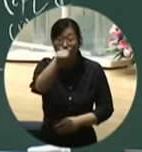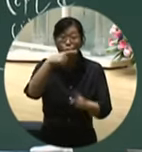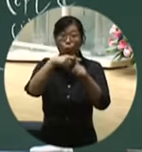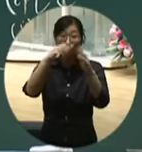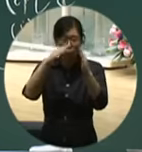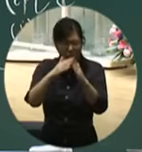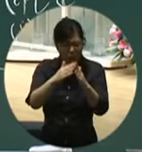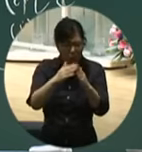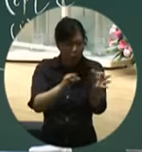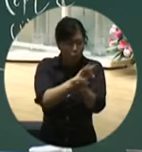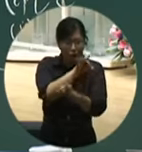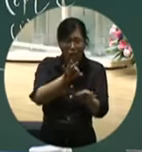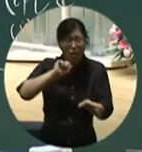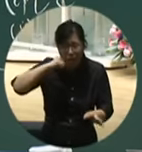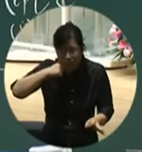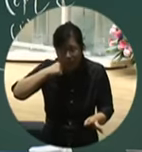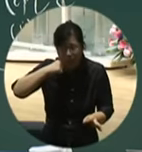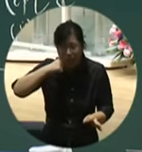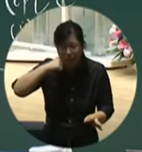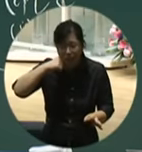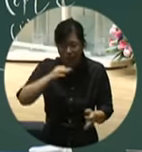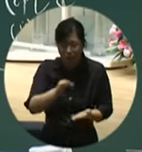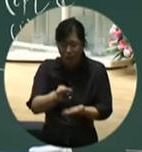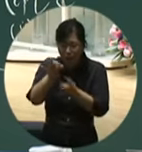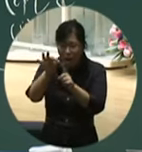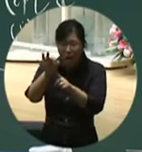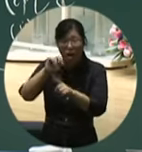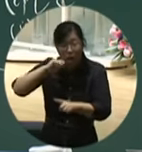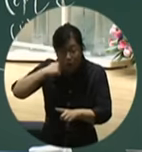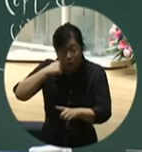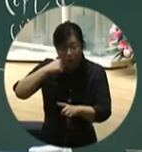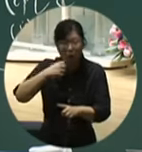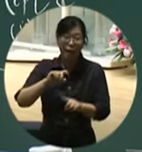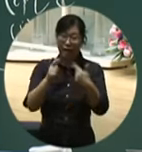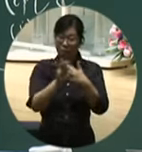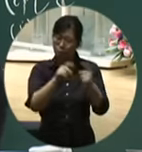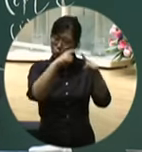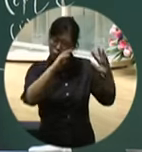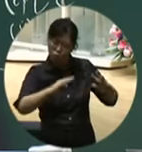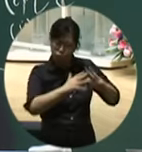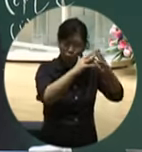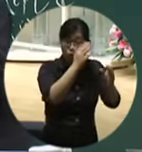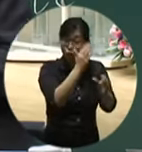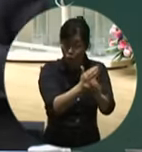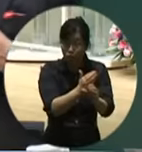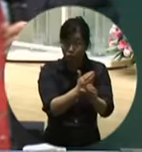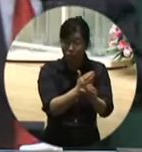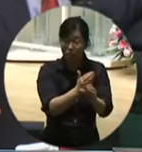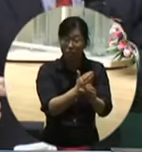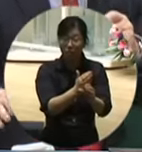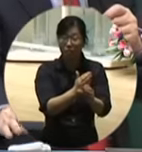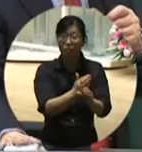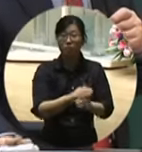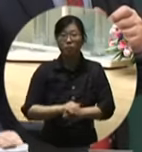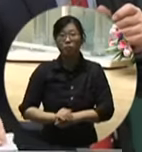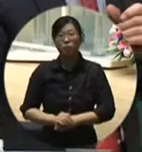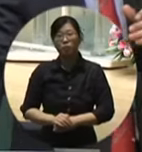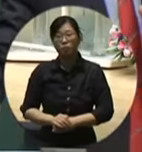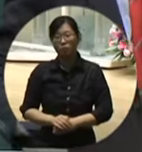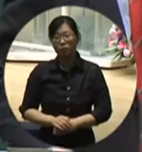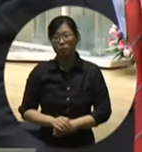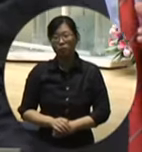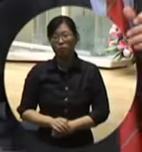경제 문제 있거나 헌금이나 무슨 건축 문제 있습니까? If by any chance does your church have an issue with finances or